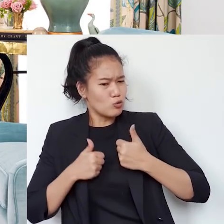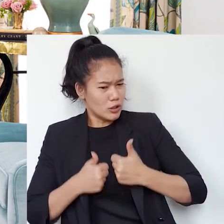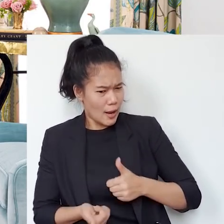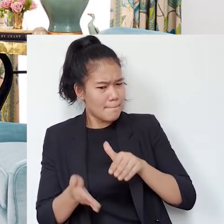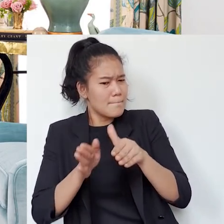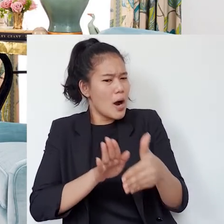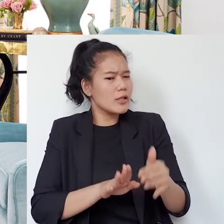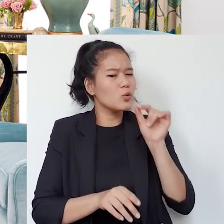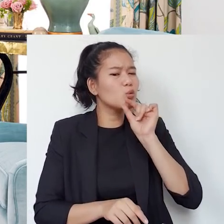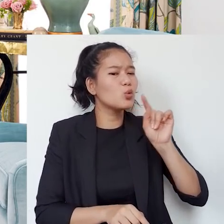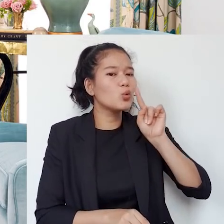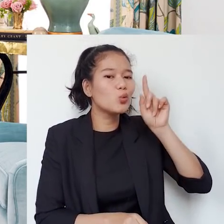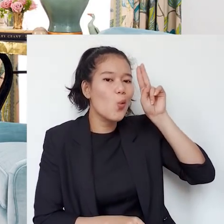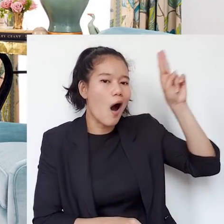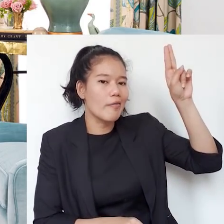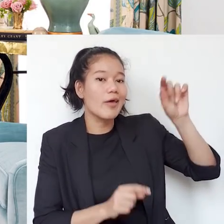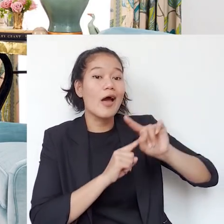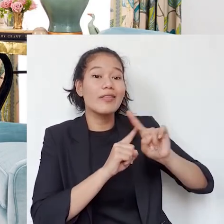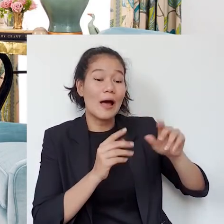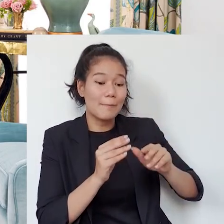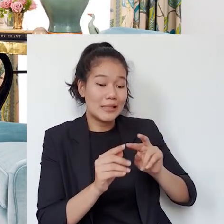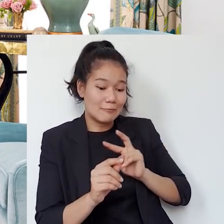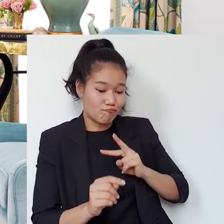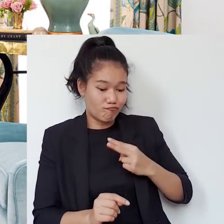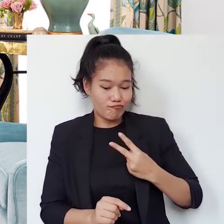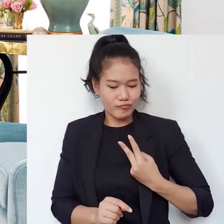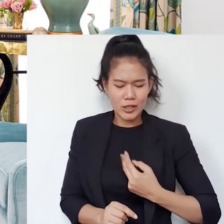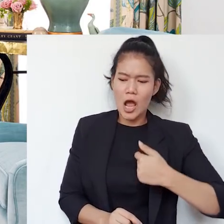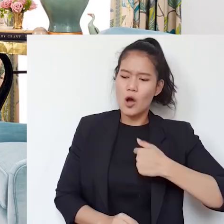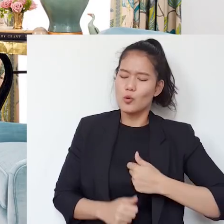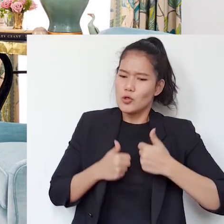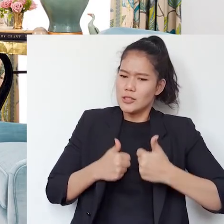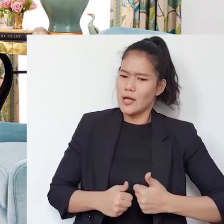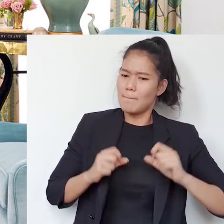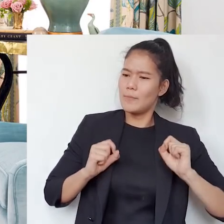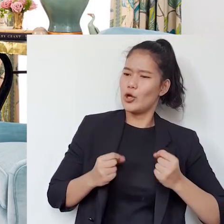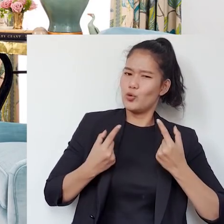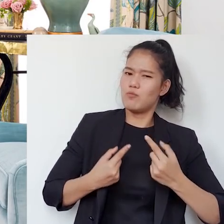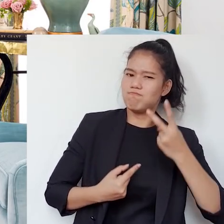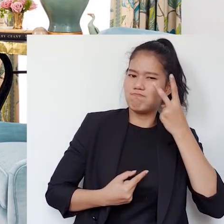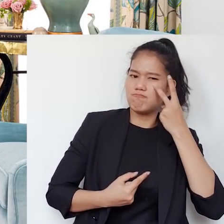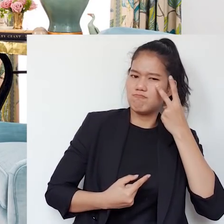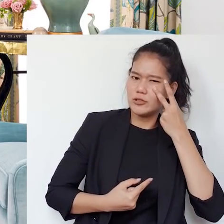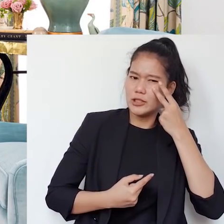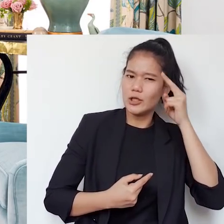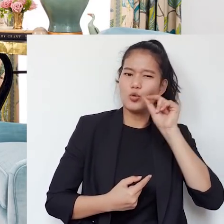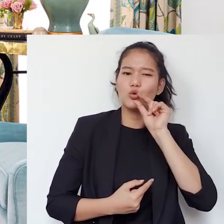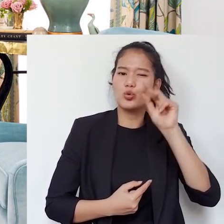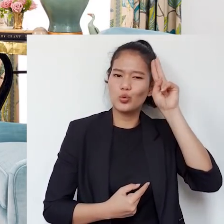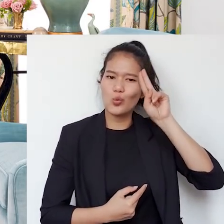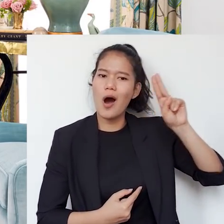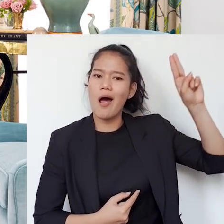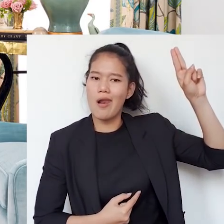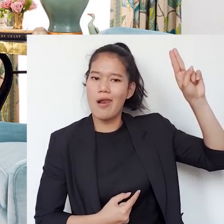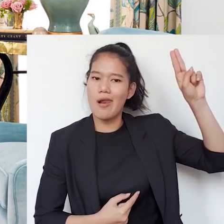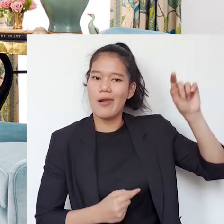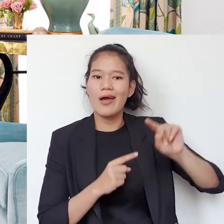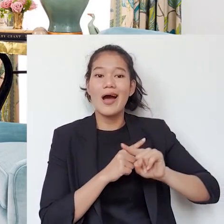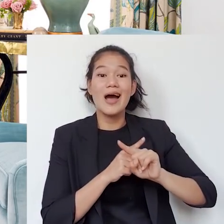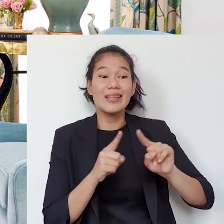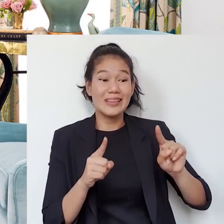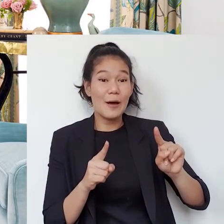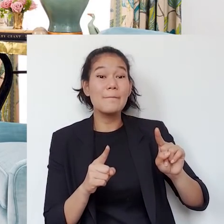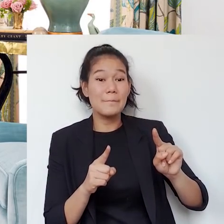Tuhan," sekarang Petrus adalah yang siap hidup dan bersaksi bagi Tuhan. Tetapi ini tidak kita dapati